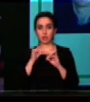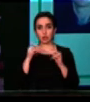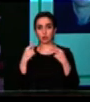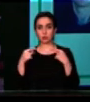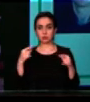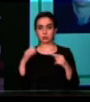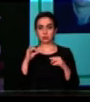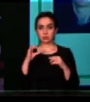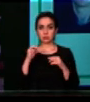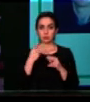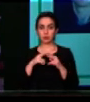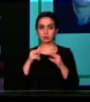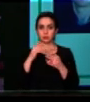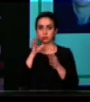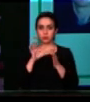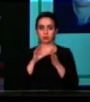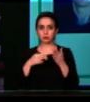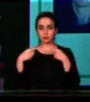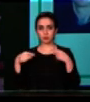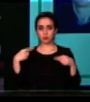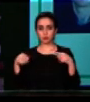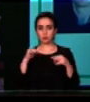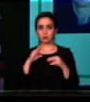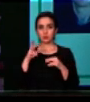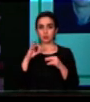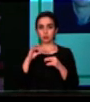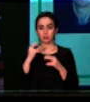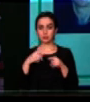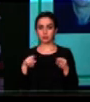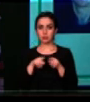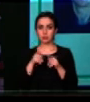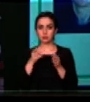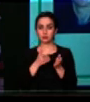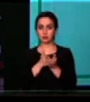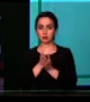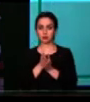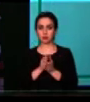других системах электронной подписи, обеспечивается различными модификациями данного метода.